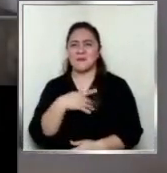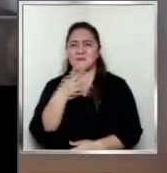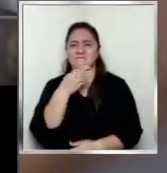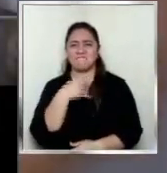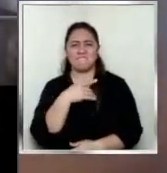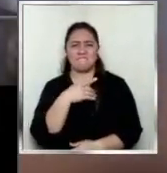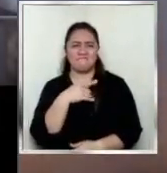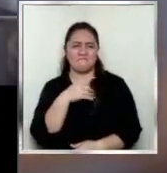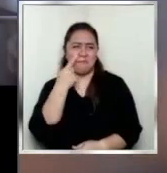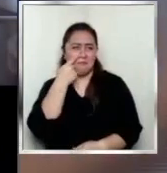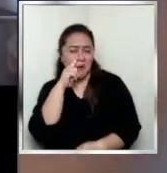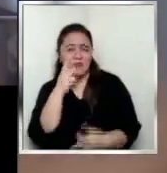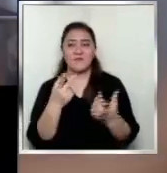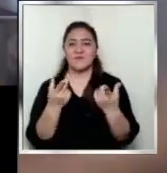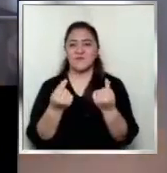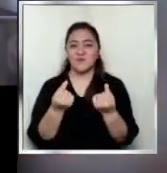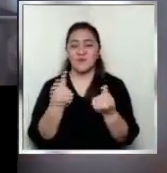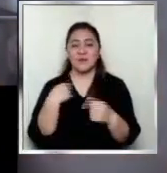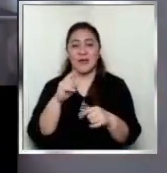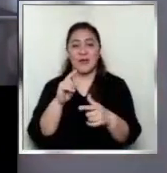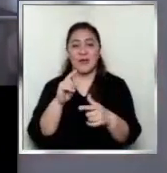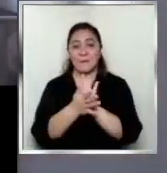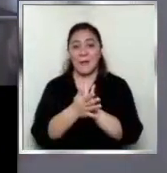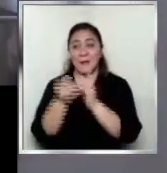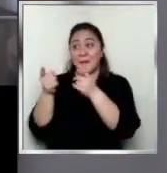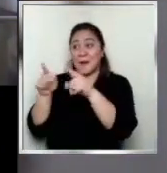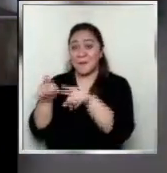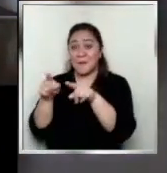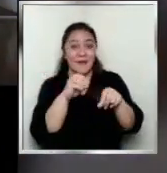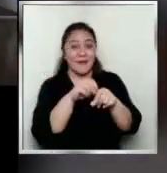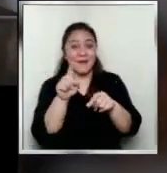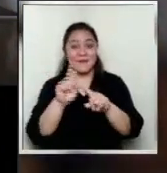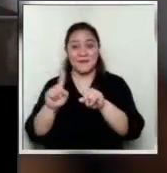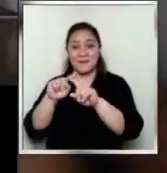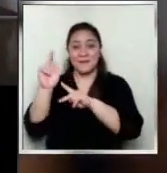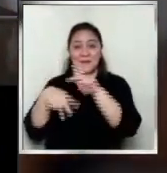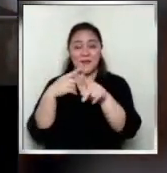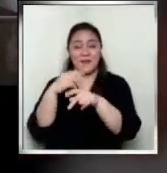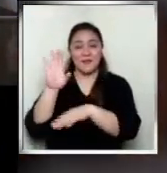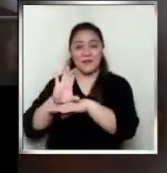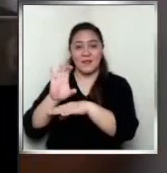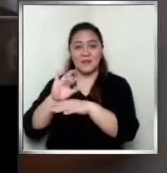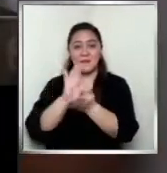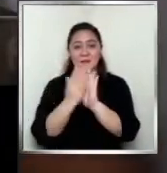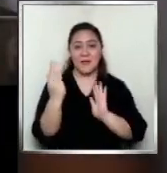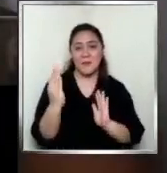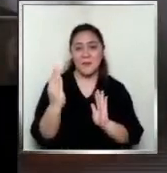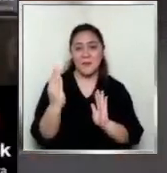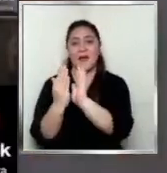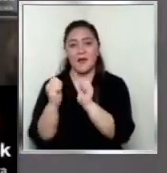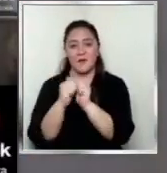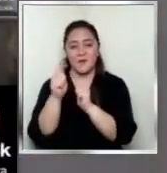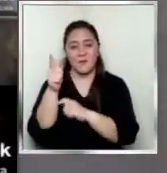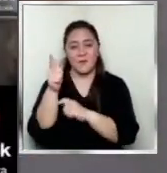Hindi raw niya inakala na ang mga bloopers sa simbahan ay magiging daan para mapalapit niya sa Diyos ang mga netizen. Nais